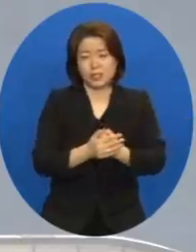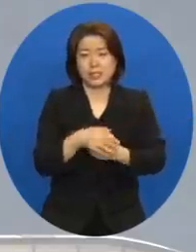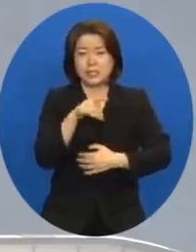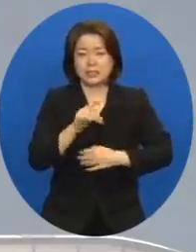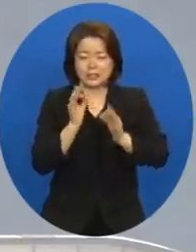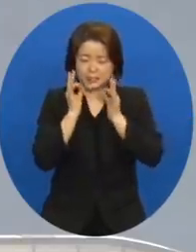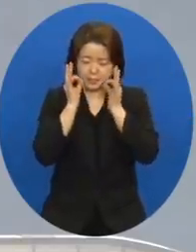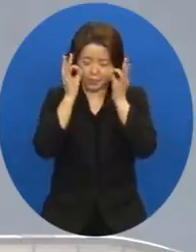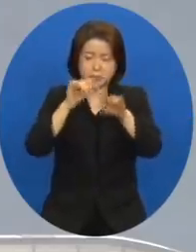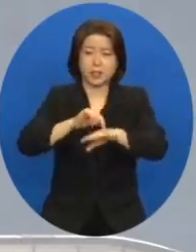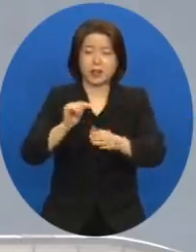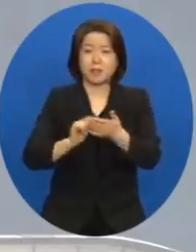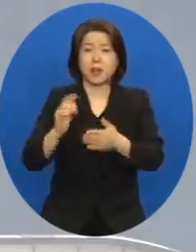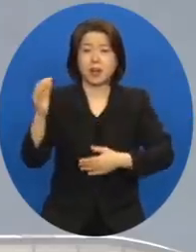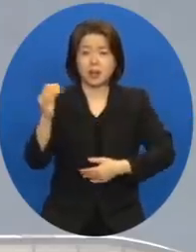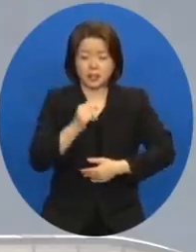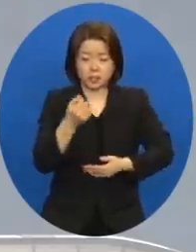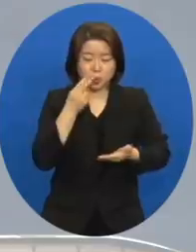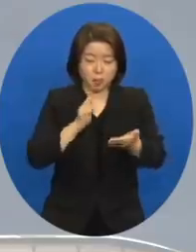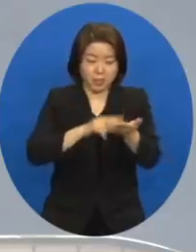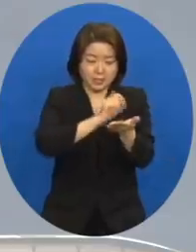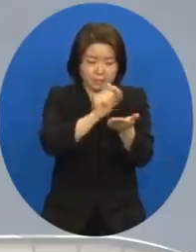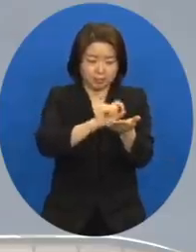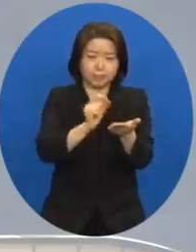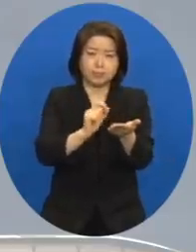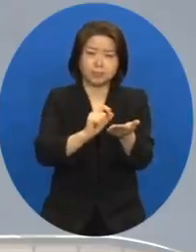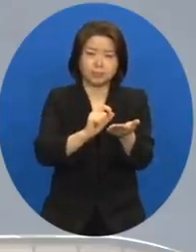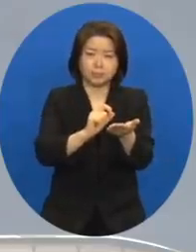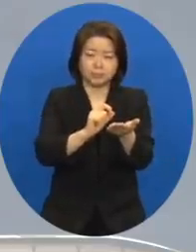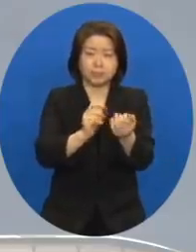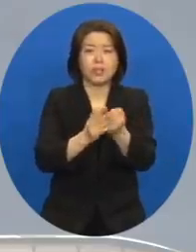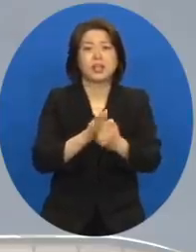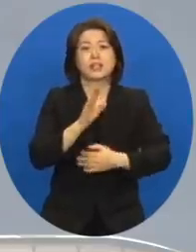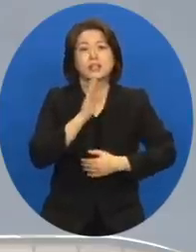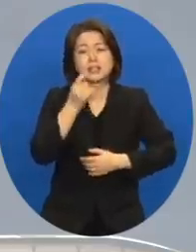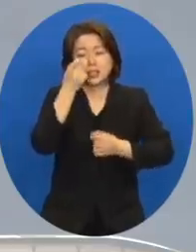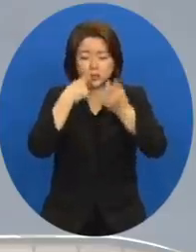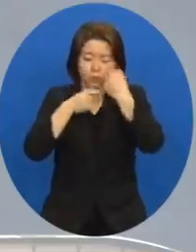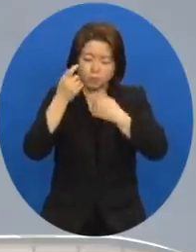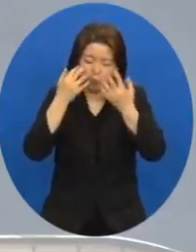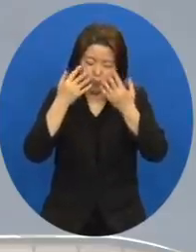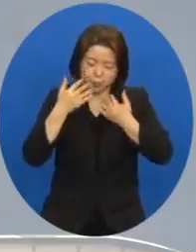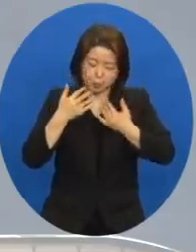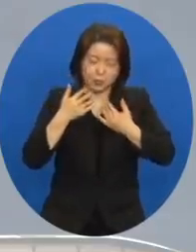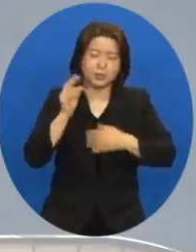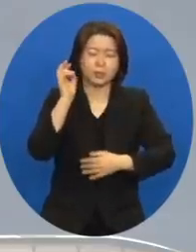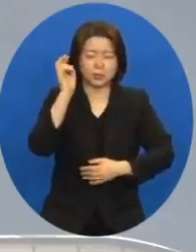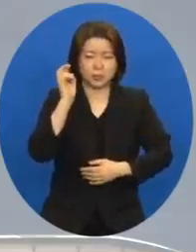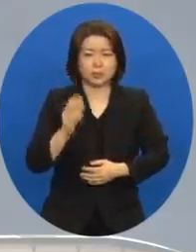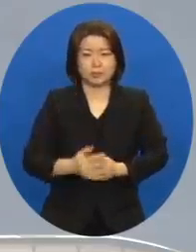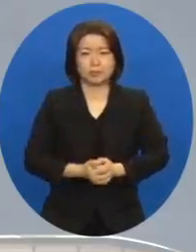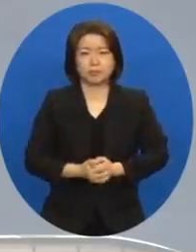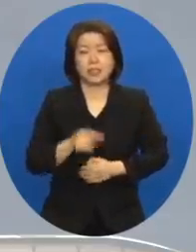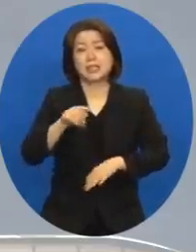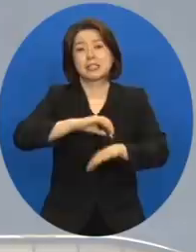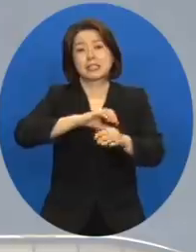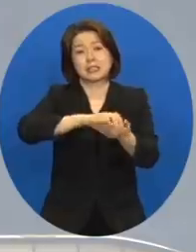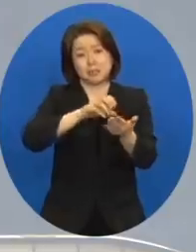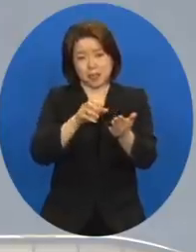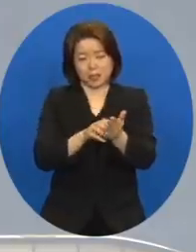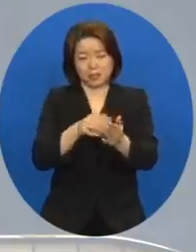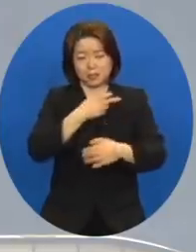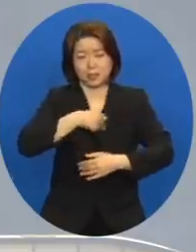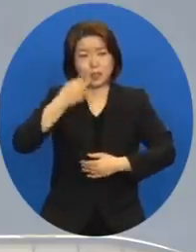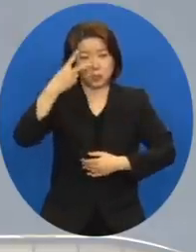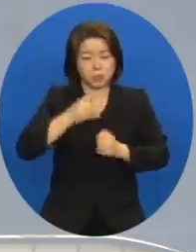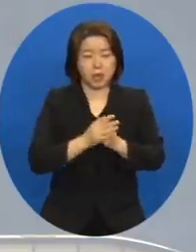마음으로 편지를 써 쓰니 정말 눈물 로 쓴 편지가 된거예요 그만큼 사도 바울은